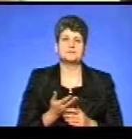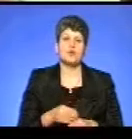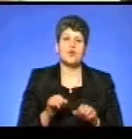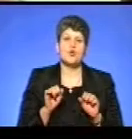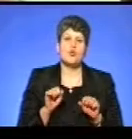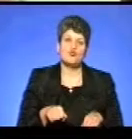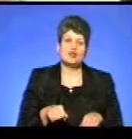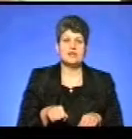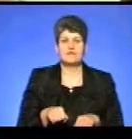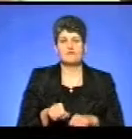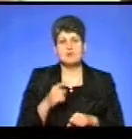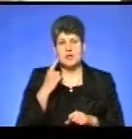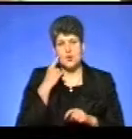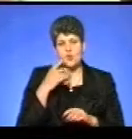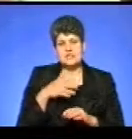можливості оцінювати